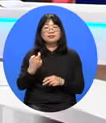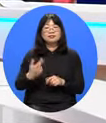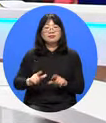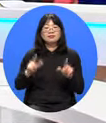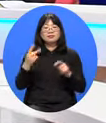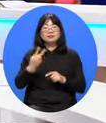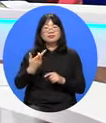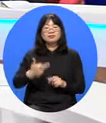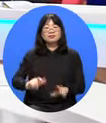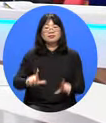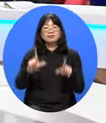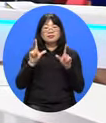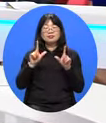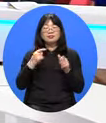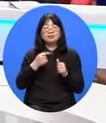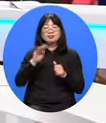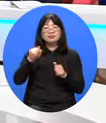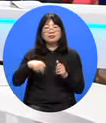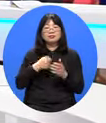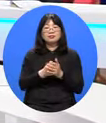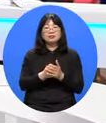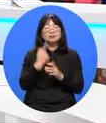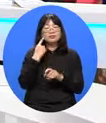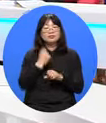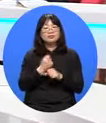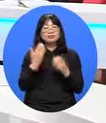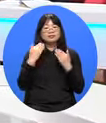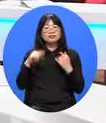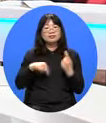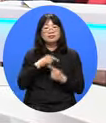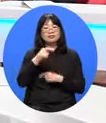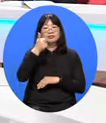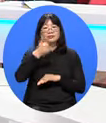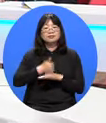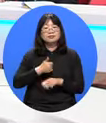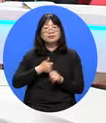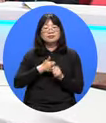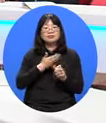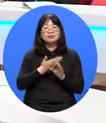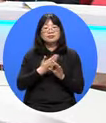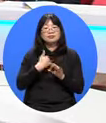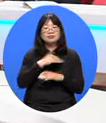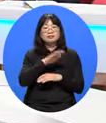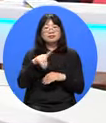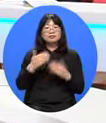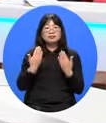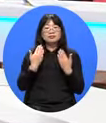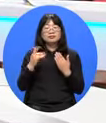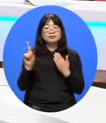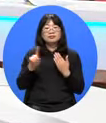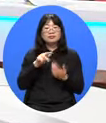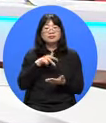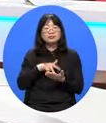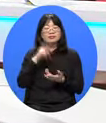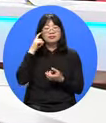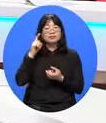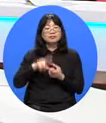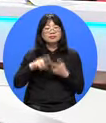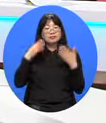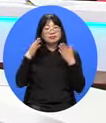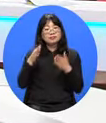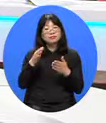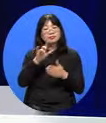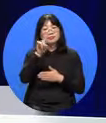2016년, 2017년 교육부 지정 연구학교를 운영을 한 결과에 가면 저희 학교에서는 어떤 점에 주안점을